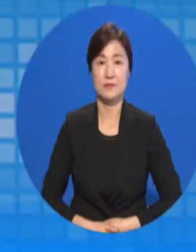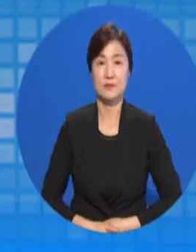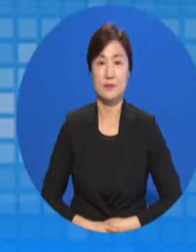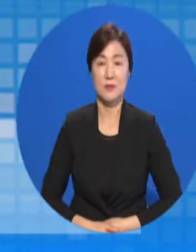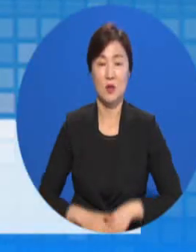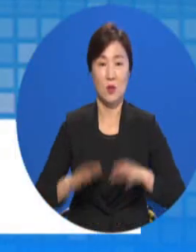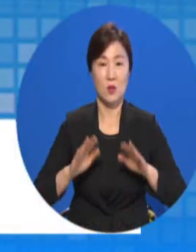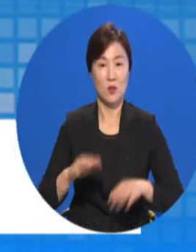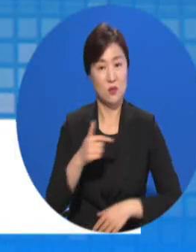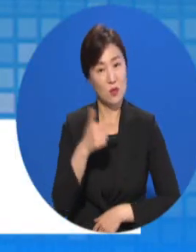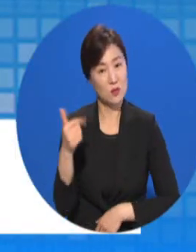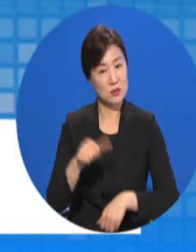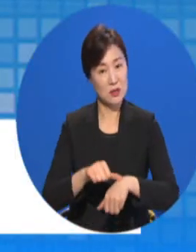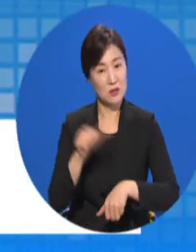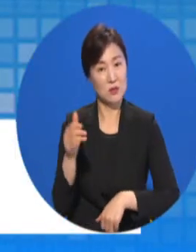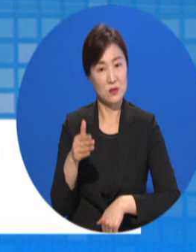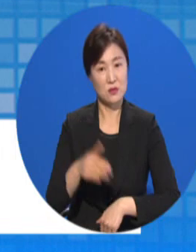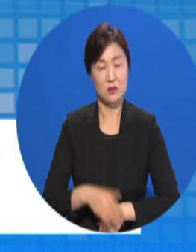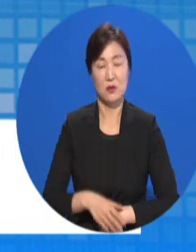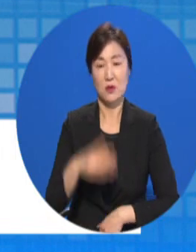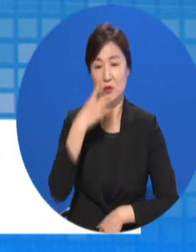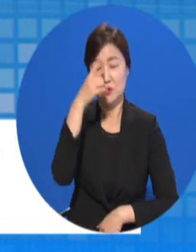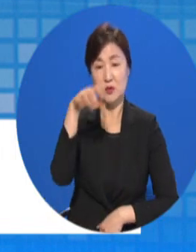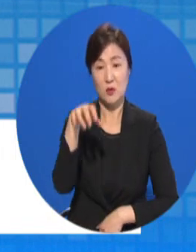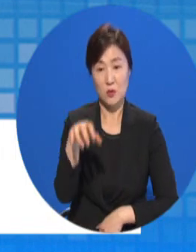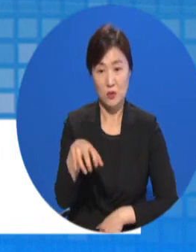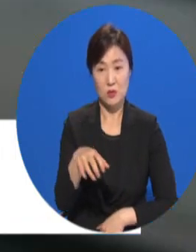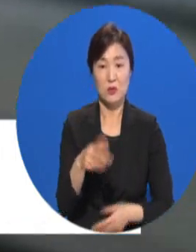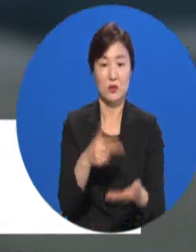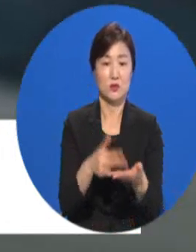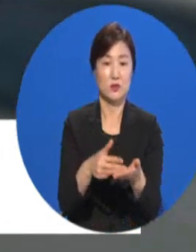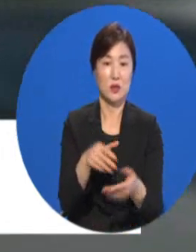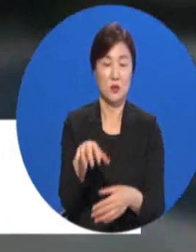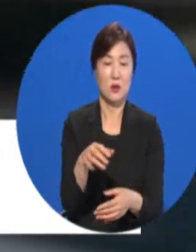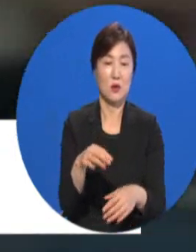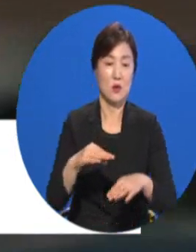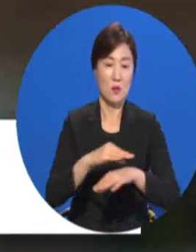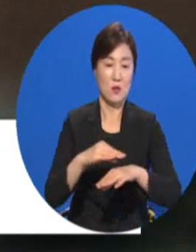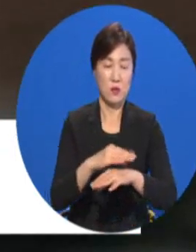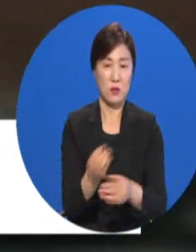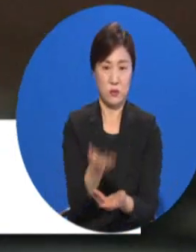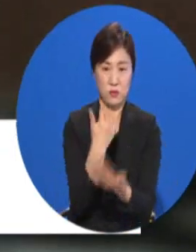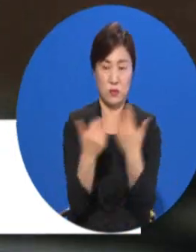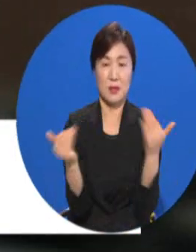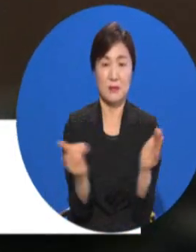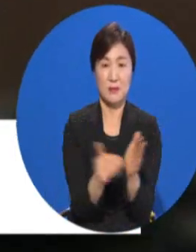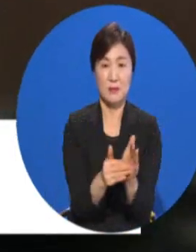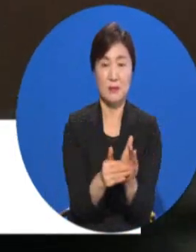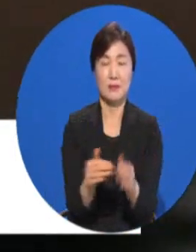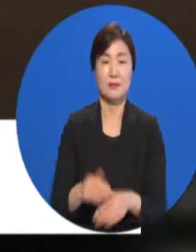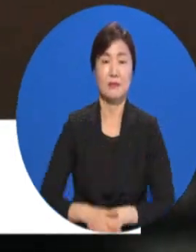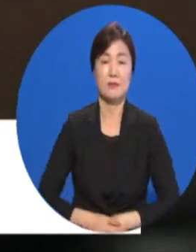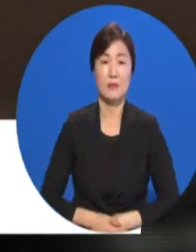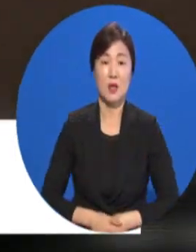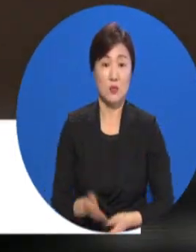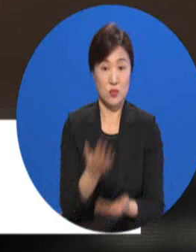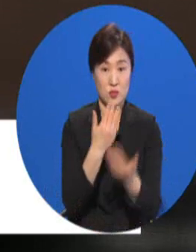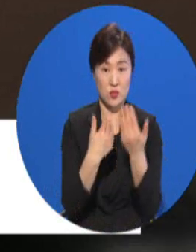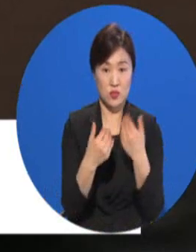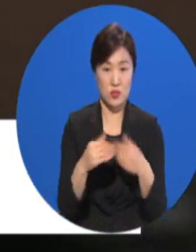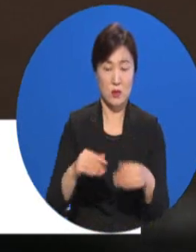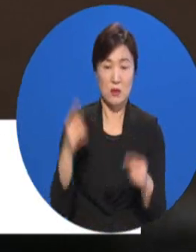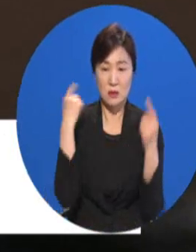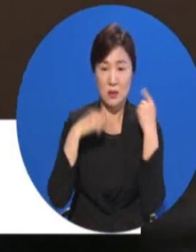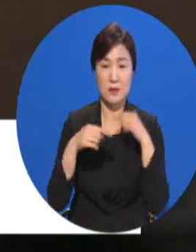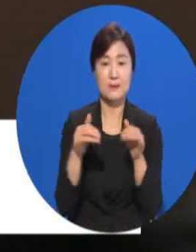오늘 오후 5시쯤 순천시 조곡동의 한 원룸 주차장에서 주차된 차량에 불이 났습니다. 이 불로 인해 다친